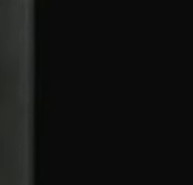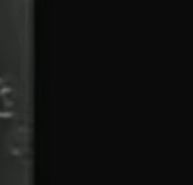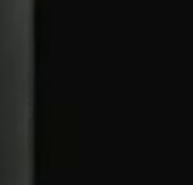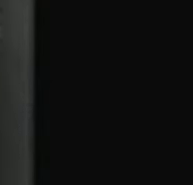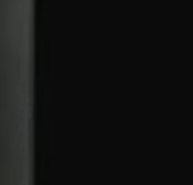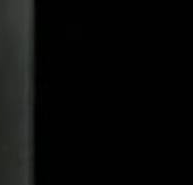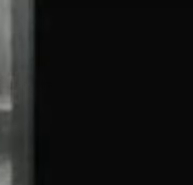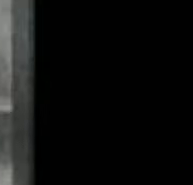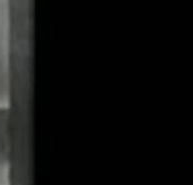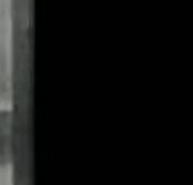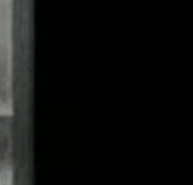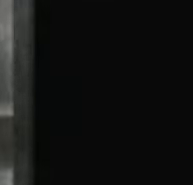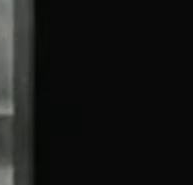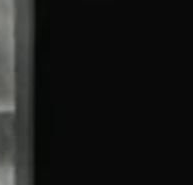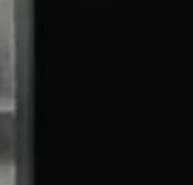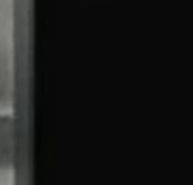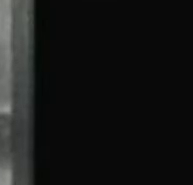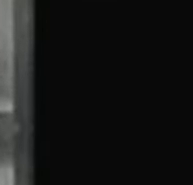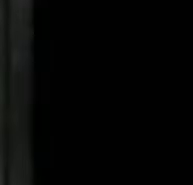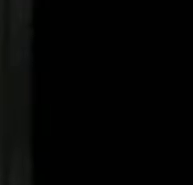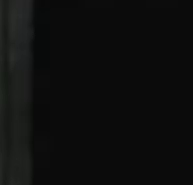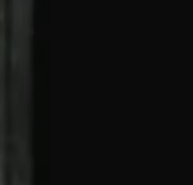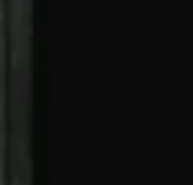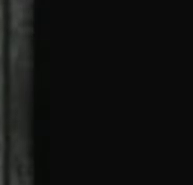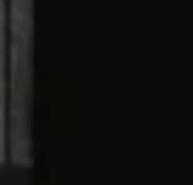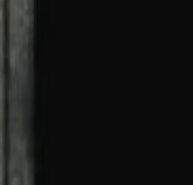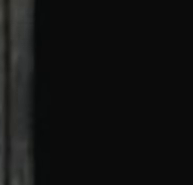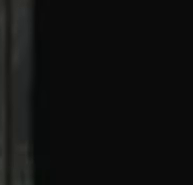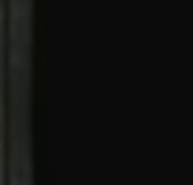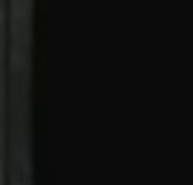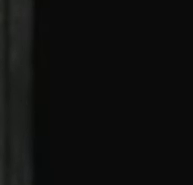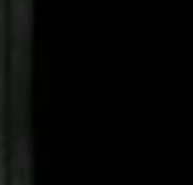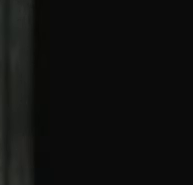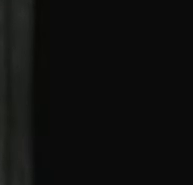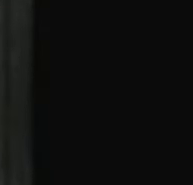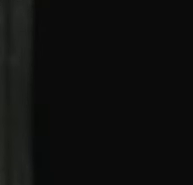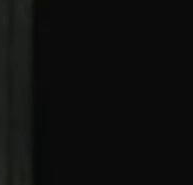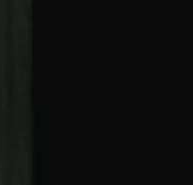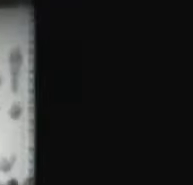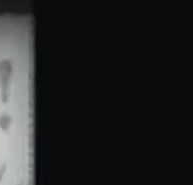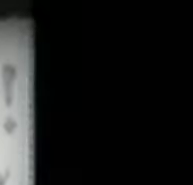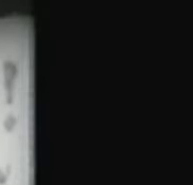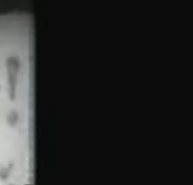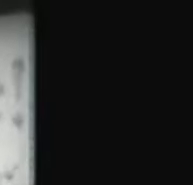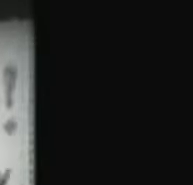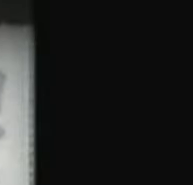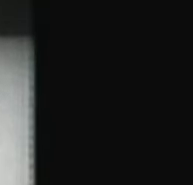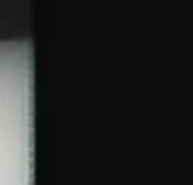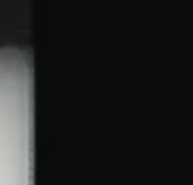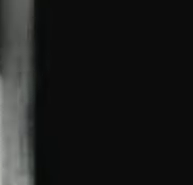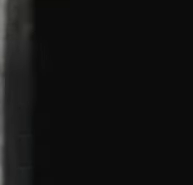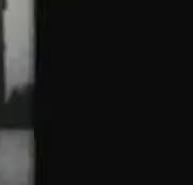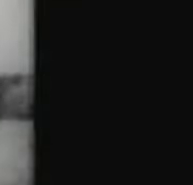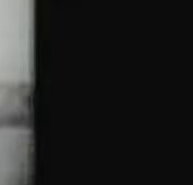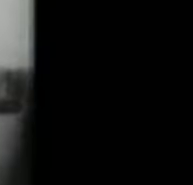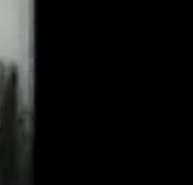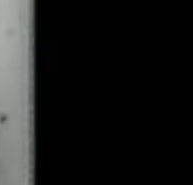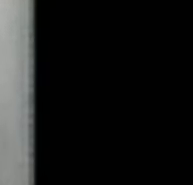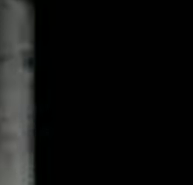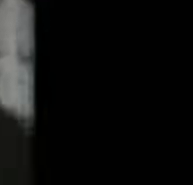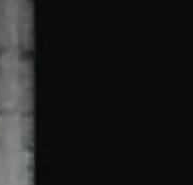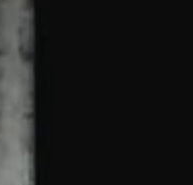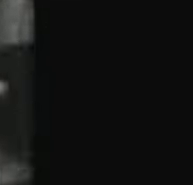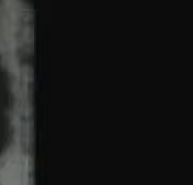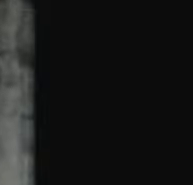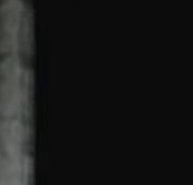ermordet. Mit einem Boykott jüdischer Geschäfte begann am 1. April 1933